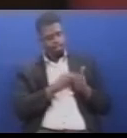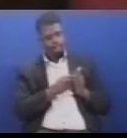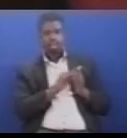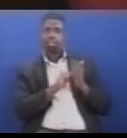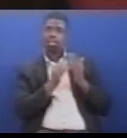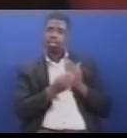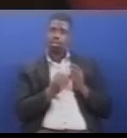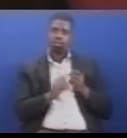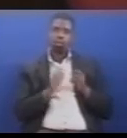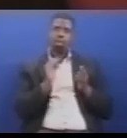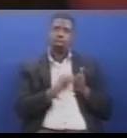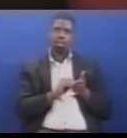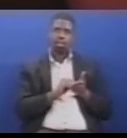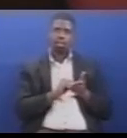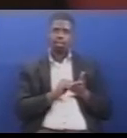wa